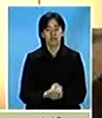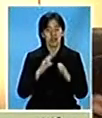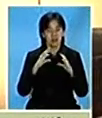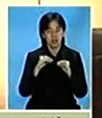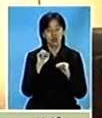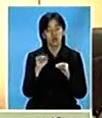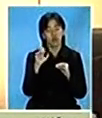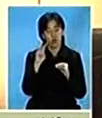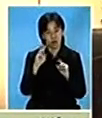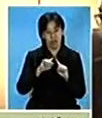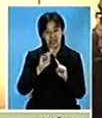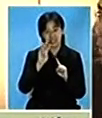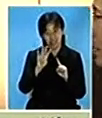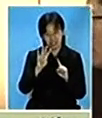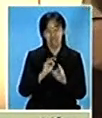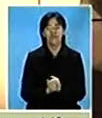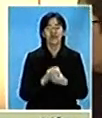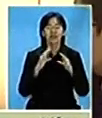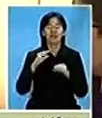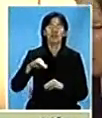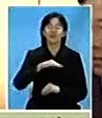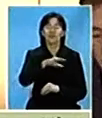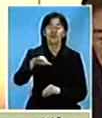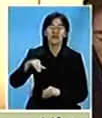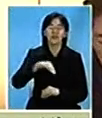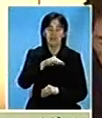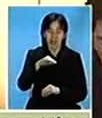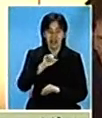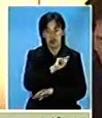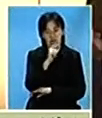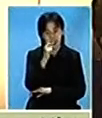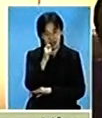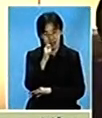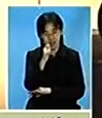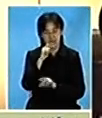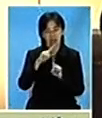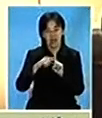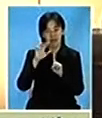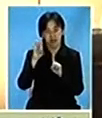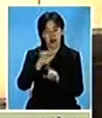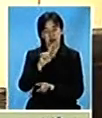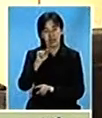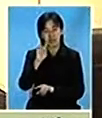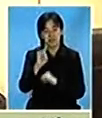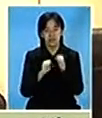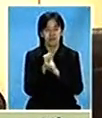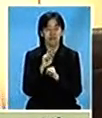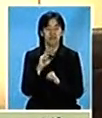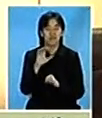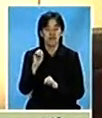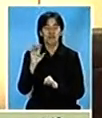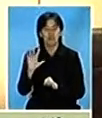ฒิสภาครั้งที่4สมัยสามัญทั่วไปวันอังคารที่28สิงหาคม